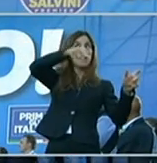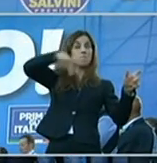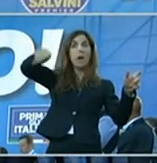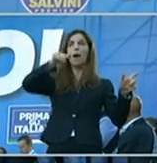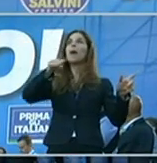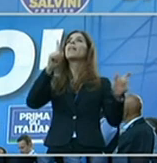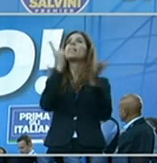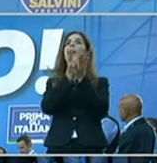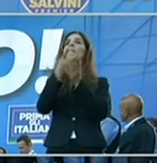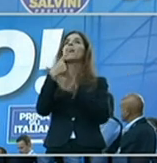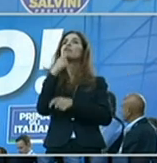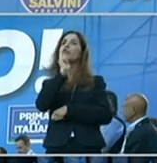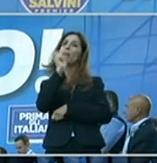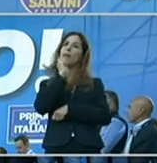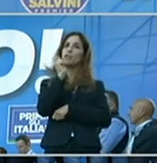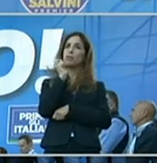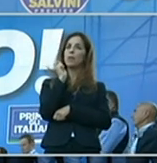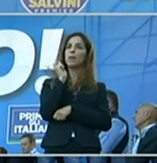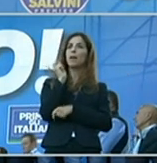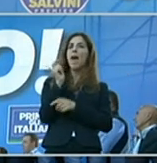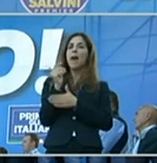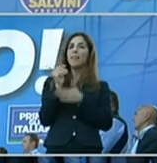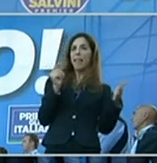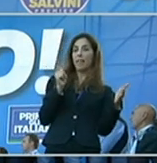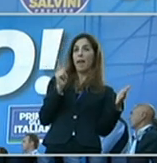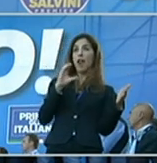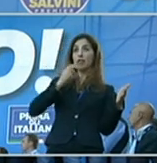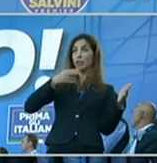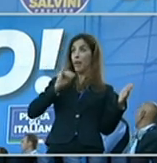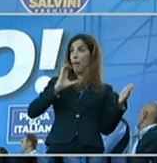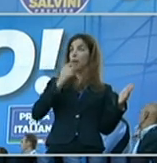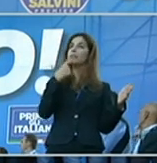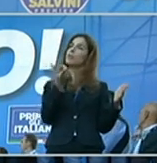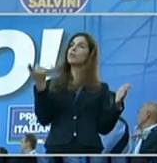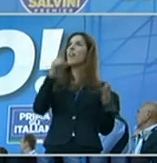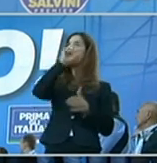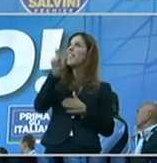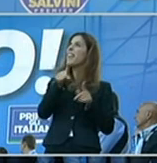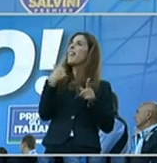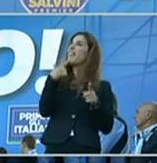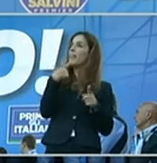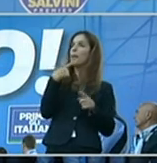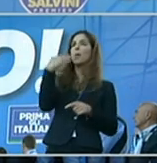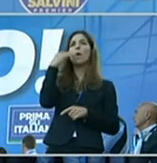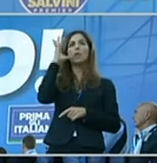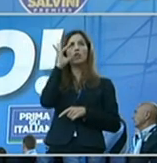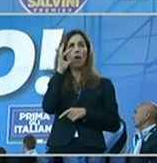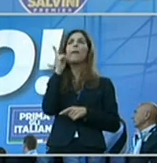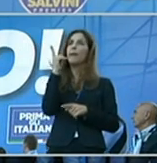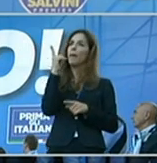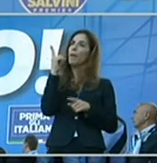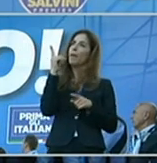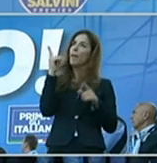radical chic, per me sono italiani donne e uomini che sono arrivati dall'altra parte del